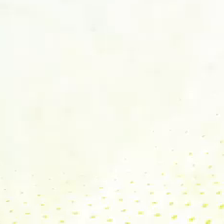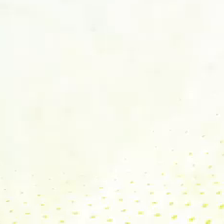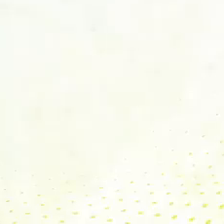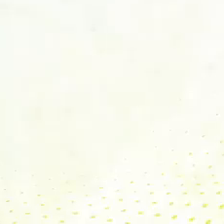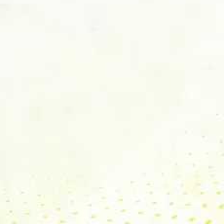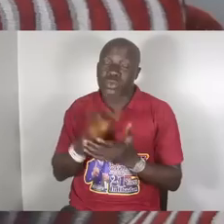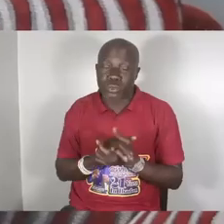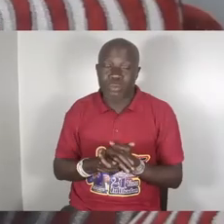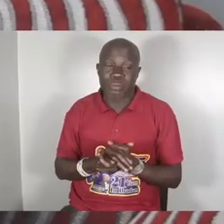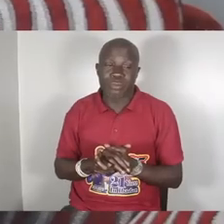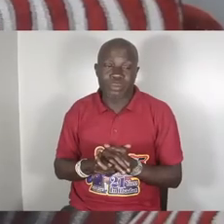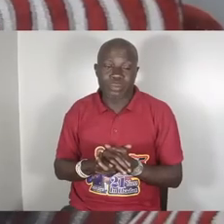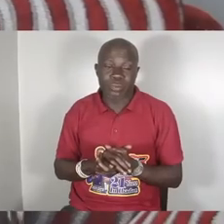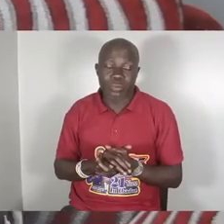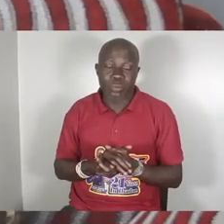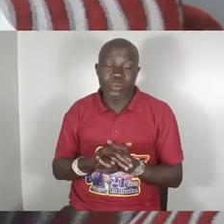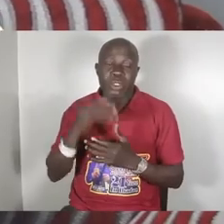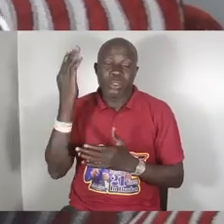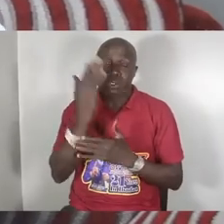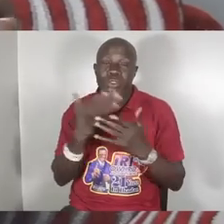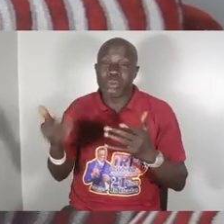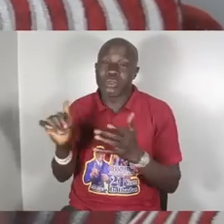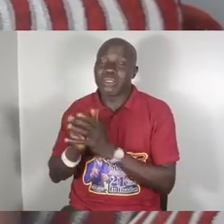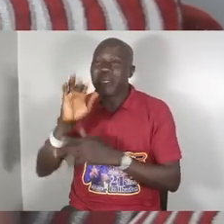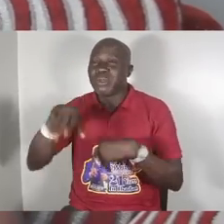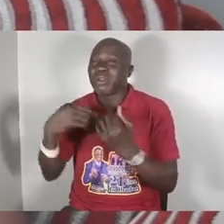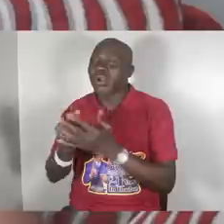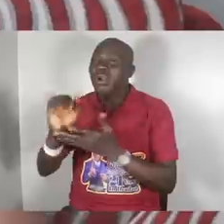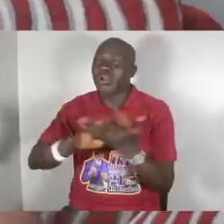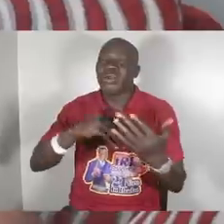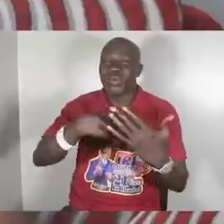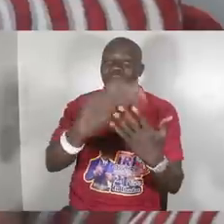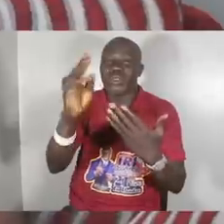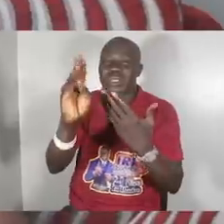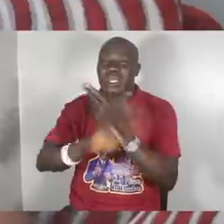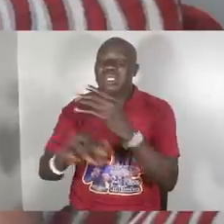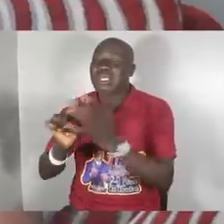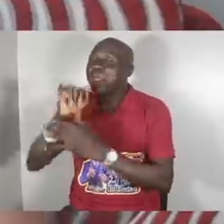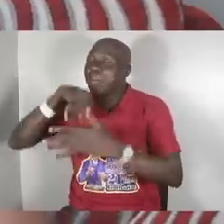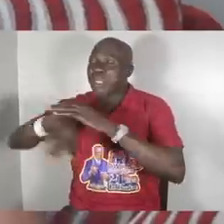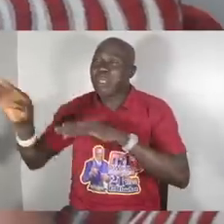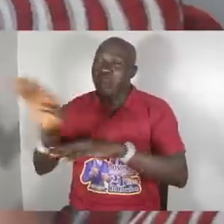o. Kankan ń bẹ tí yóò bá ń pè ní òkúta. There is something they call wasting. Kọ́ bá wà níbi iṣẹ́